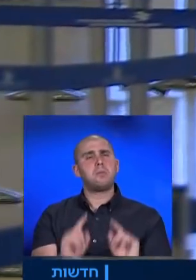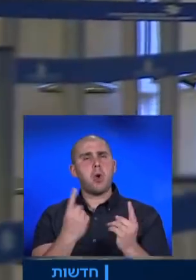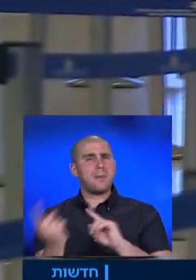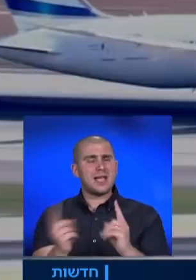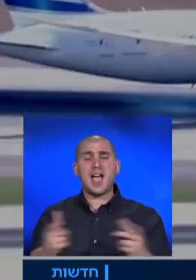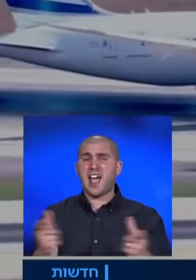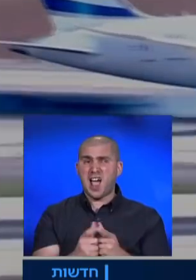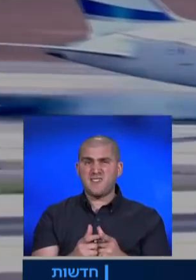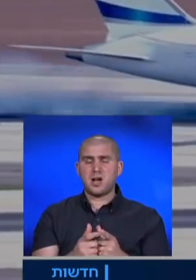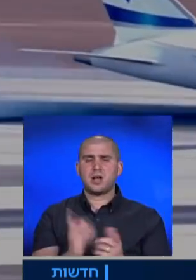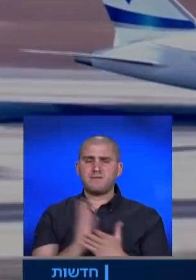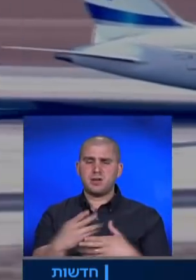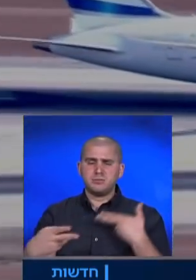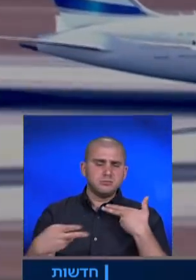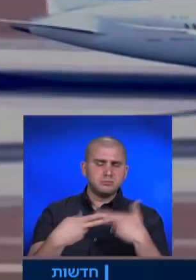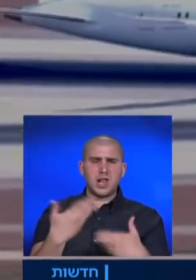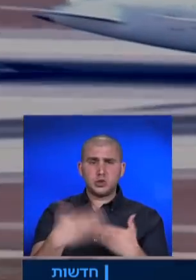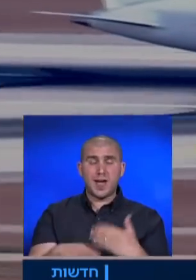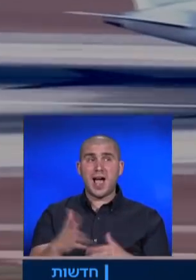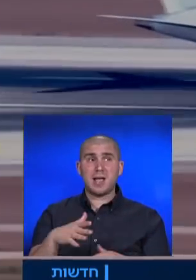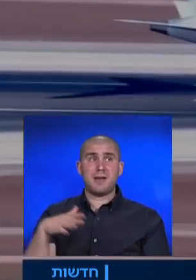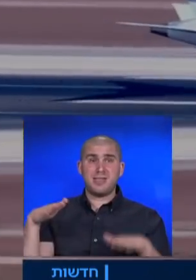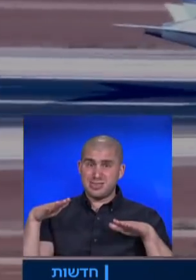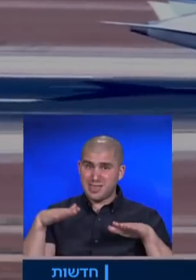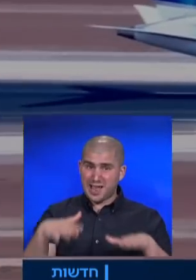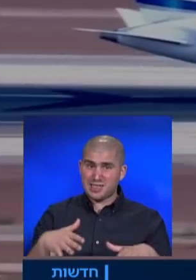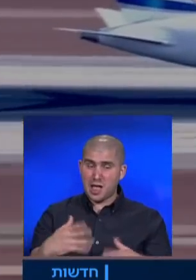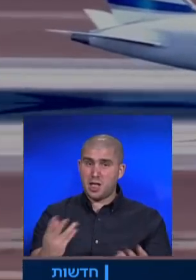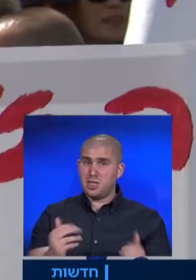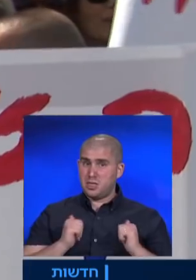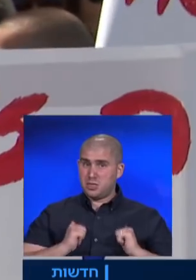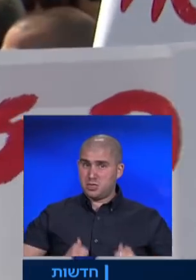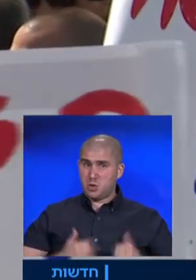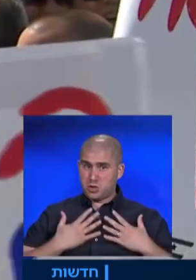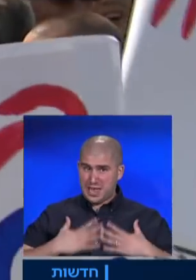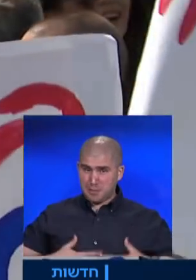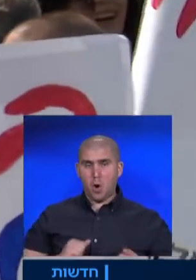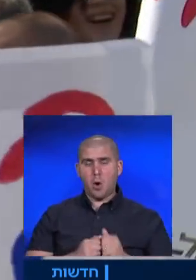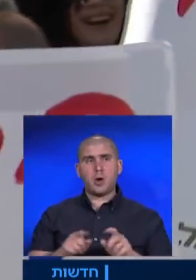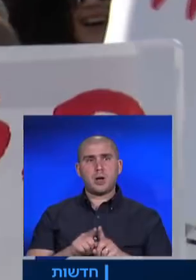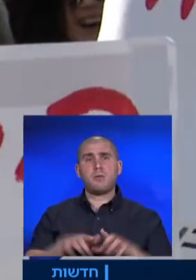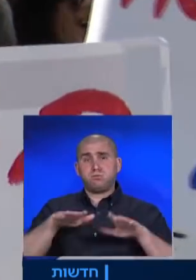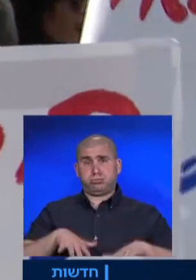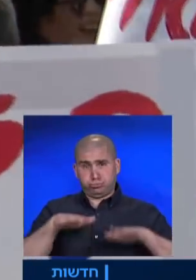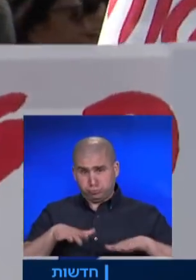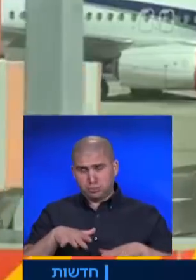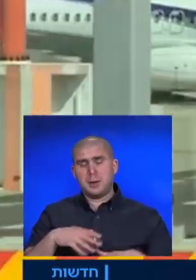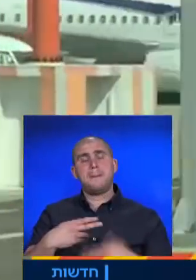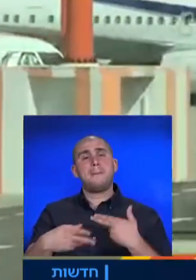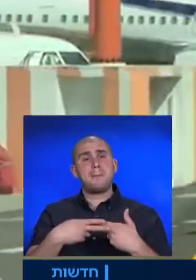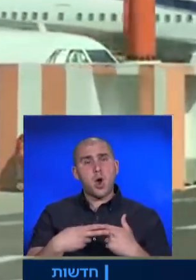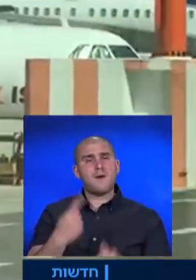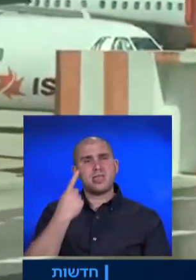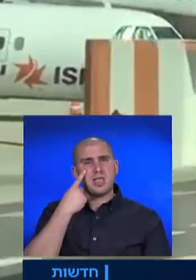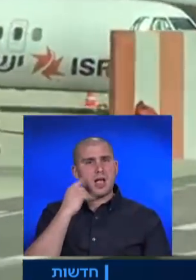לישורת האחרונה. האם הנחיתה תהיה רכה ונעימה או אולי עמוסת קפיצות? כנראה בזמן הקרוב מאוד נדע. אבל